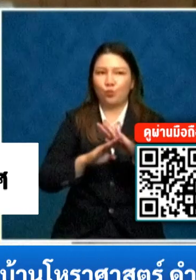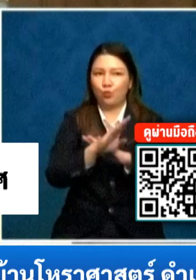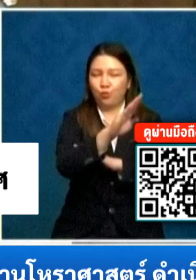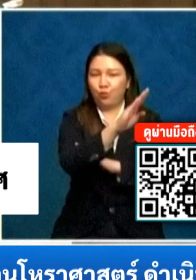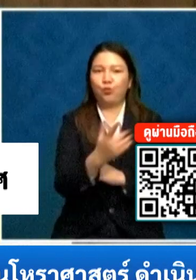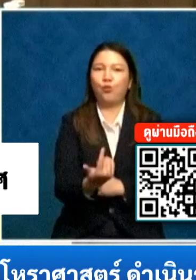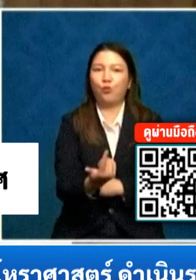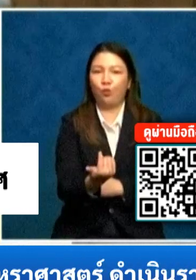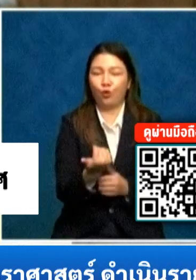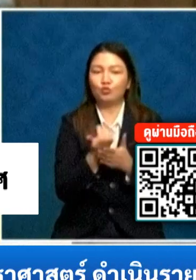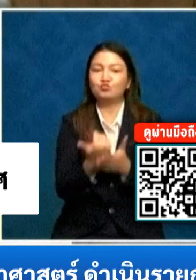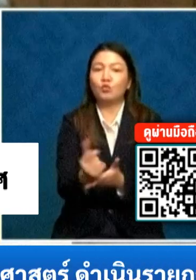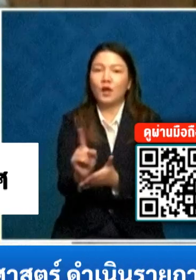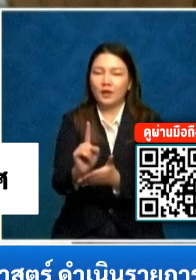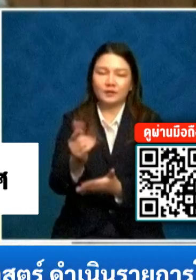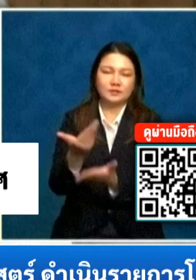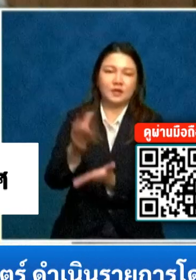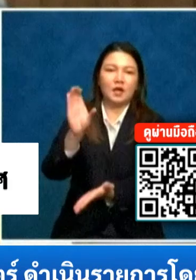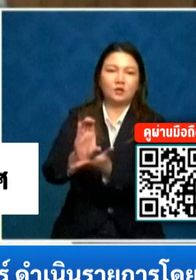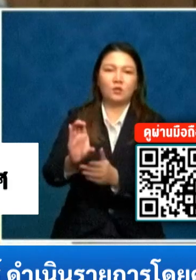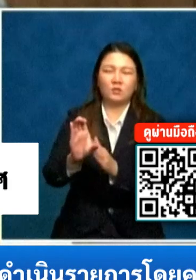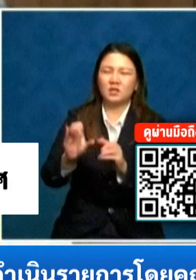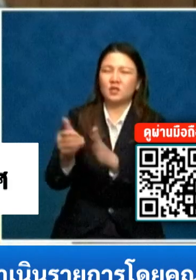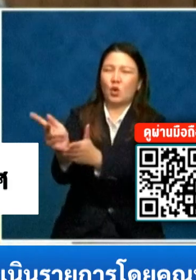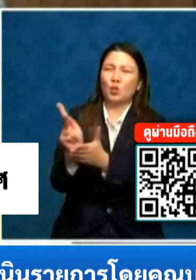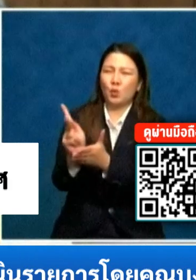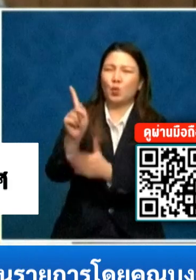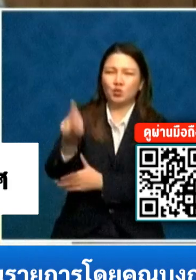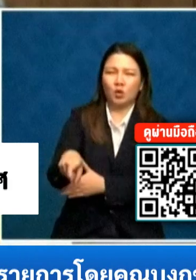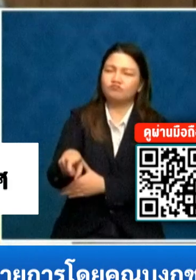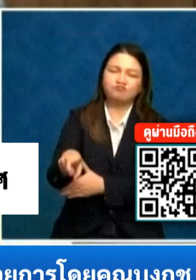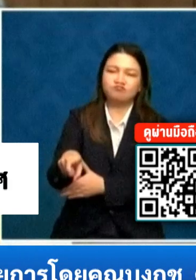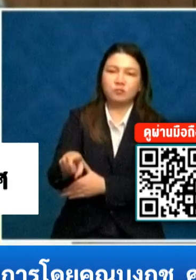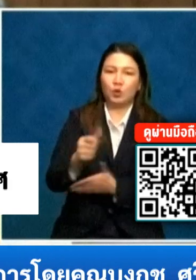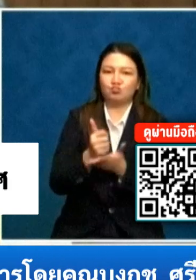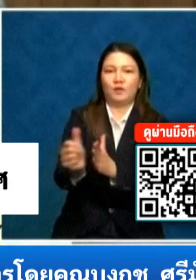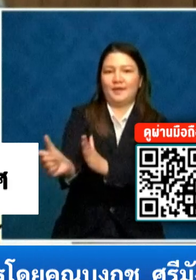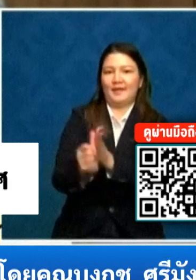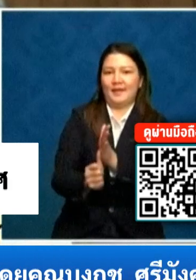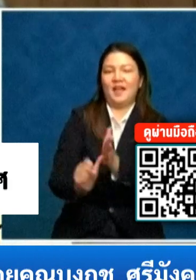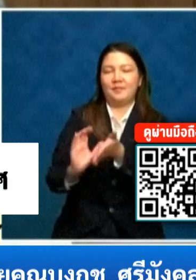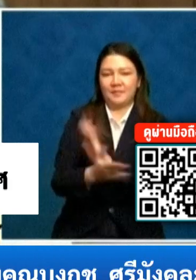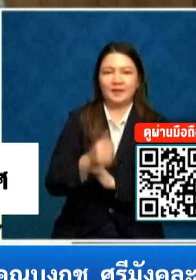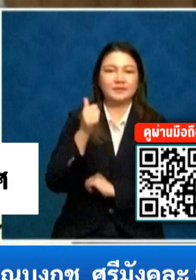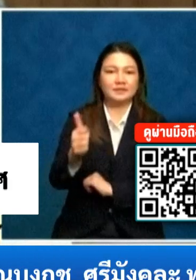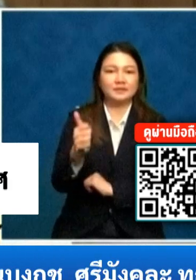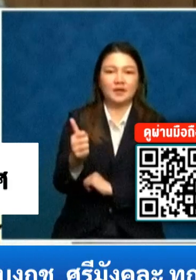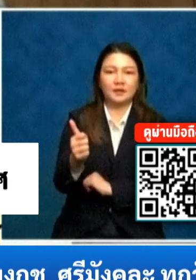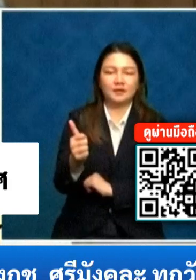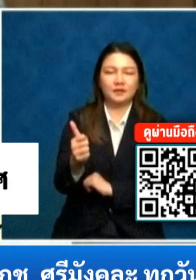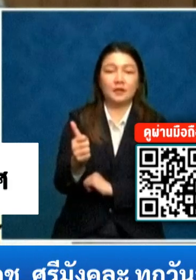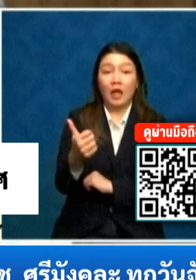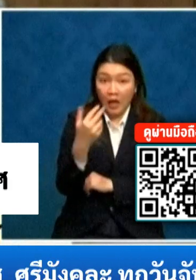วก็แก้ไขปัญหางบประมาณที่มีการขาดดุลหรือเรื่องกังวลว่าทำไมเราถึงมีหนี้สาธารณะ